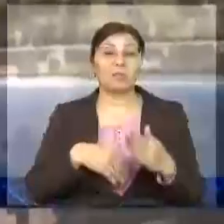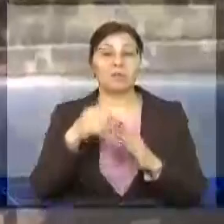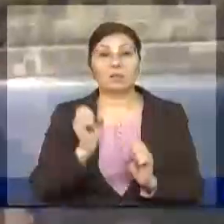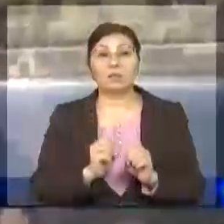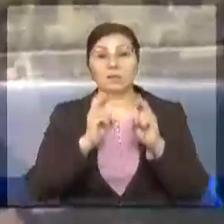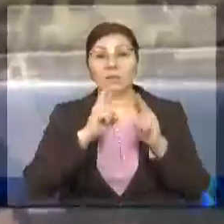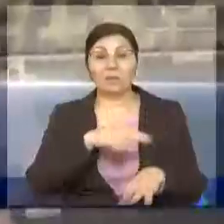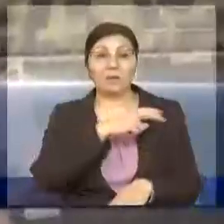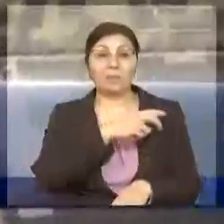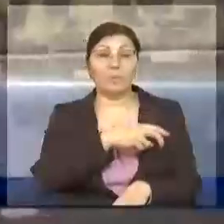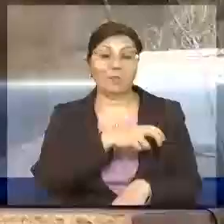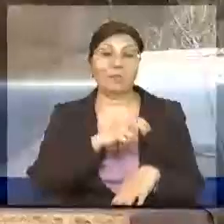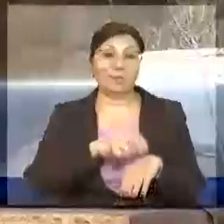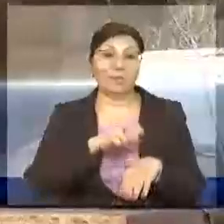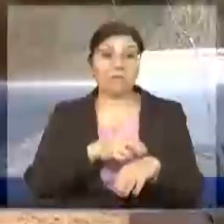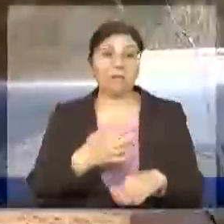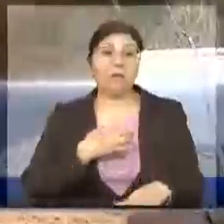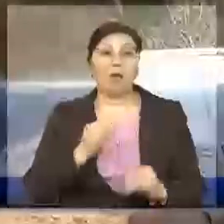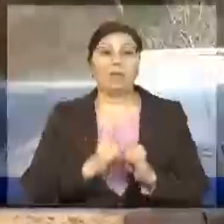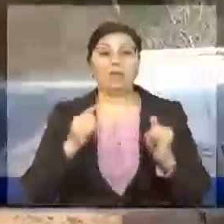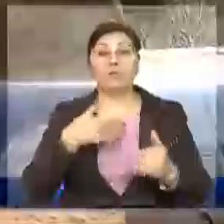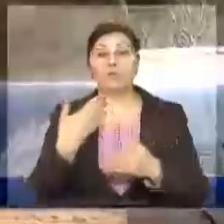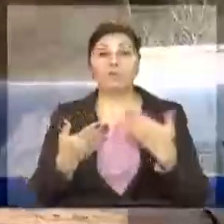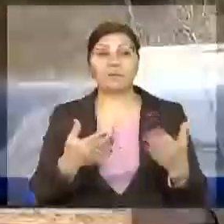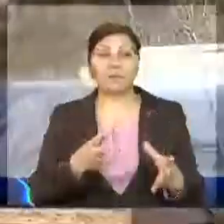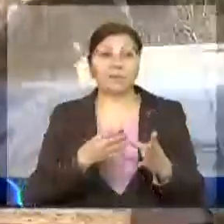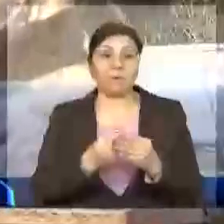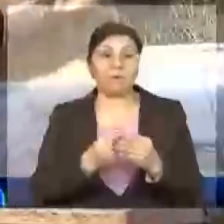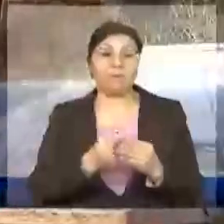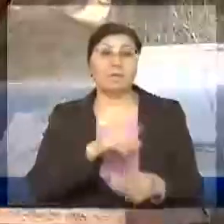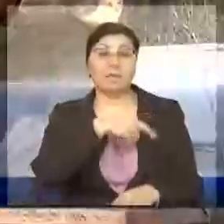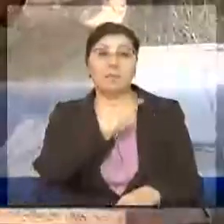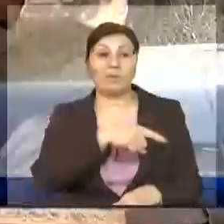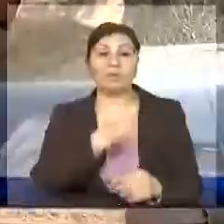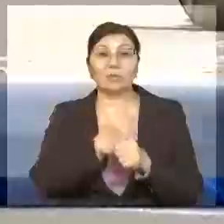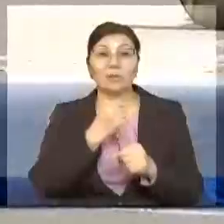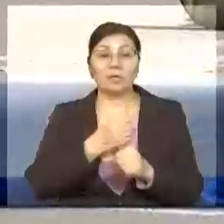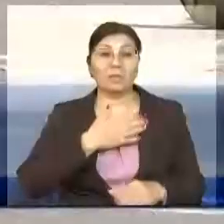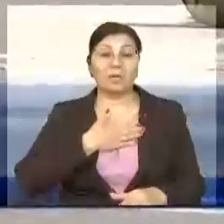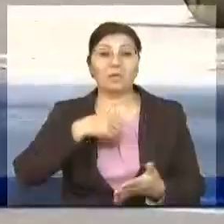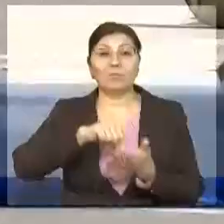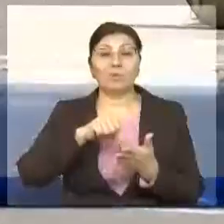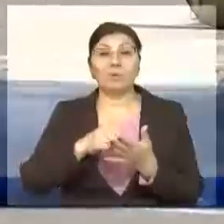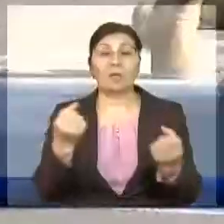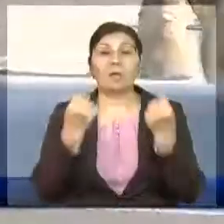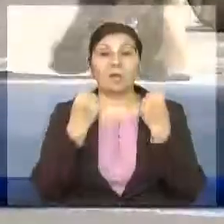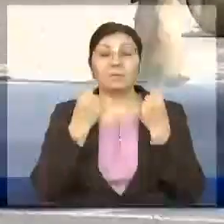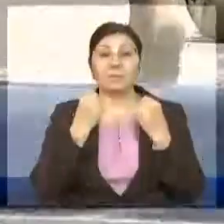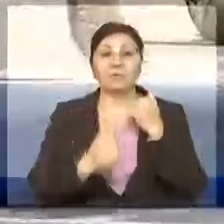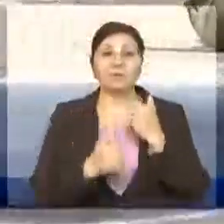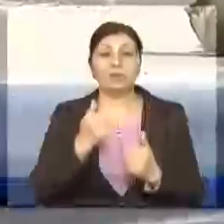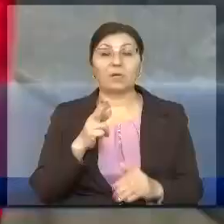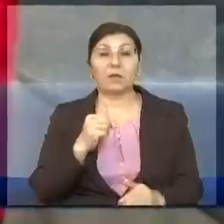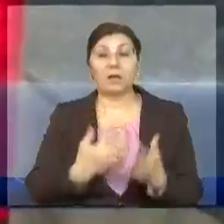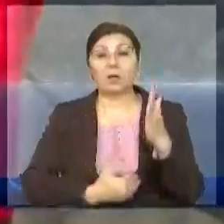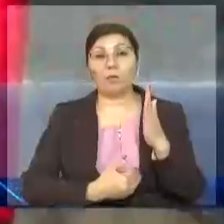хирург. Якуб всегда считал важным развивать себя всесторонне, совмещая свою медицинскую карьеру с активным участием в спортивных соревнованиях. Как